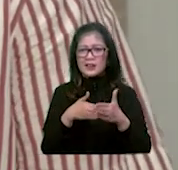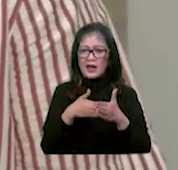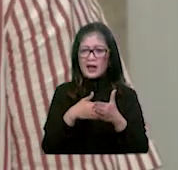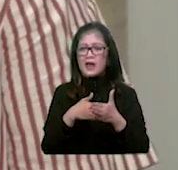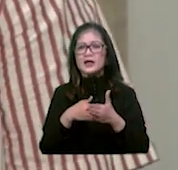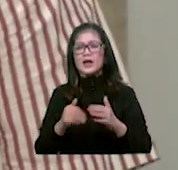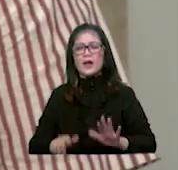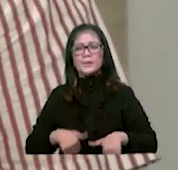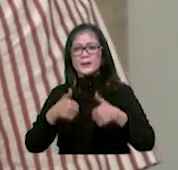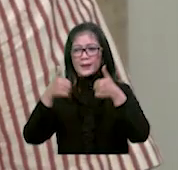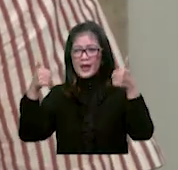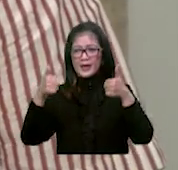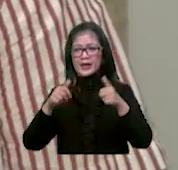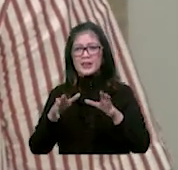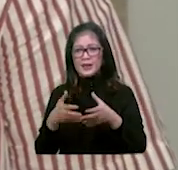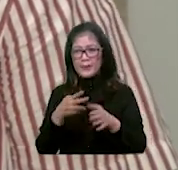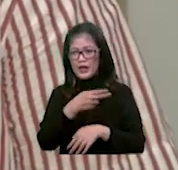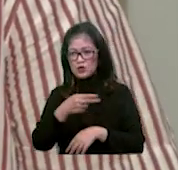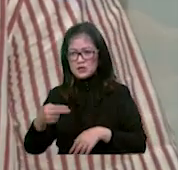Indonesia 3 poin Saya yakin bisa